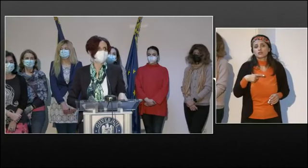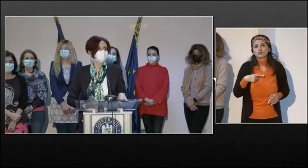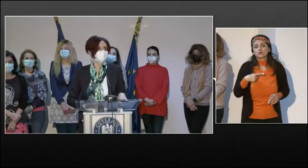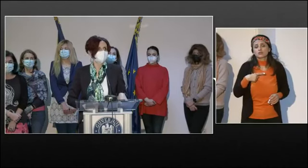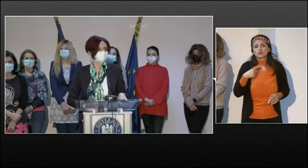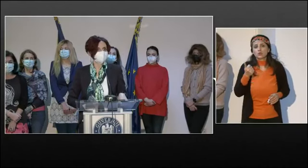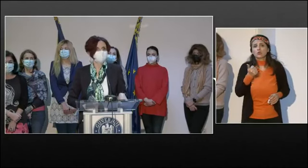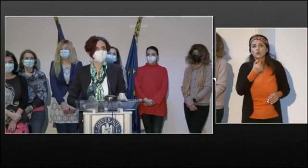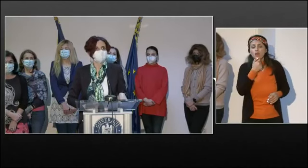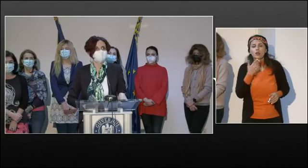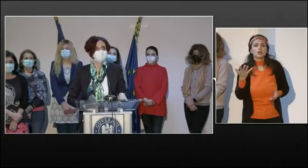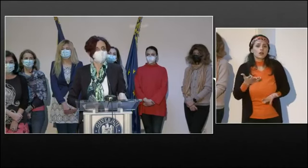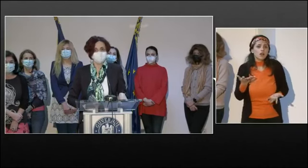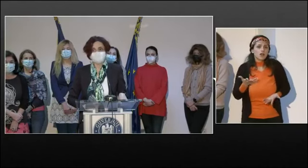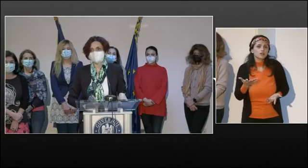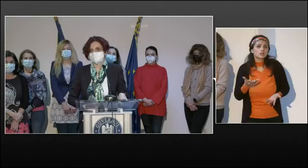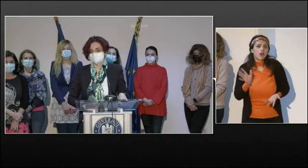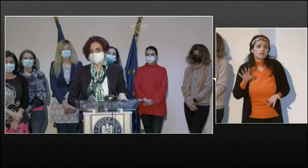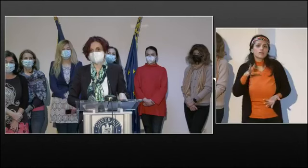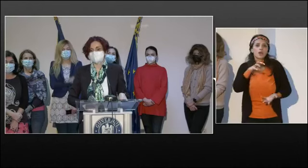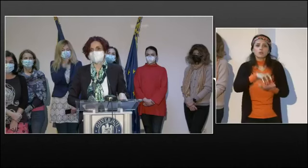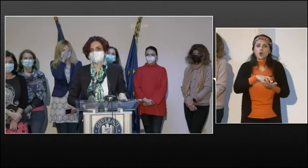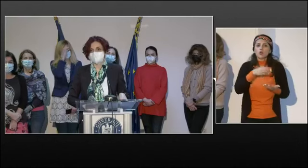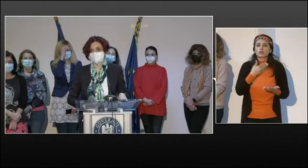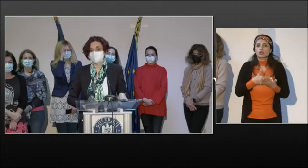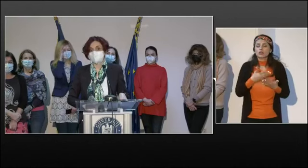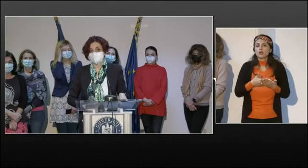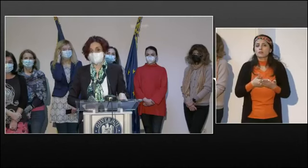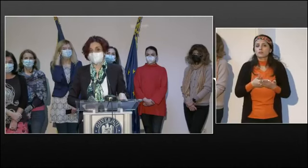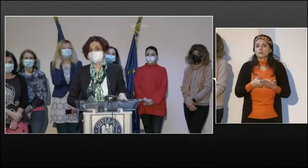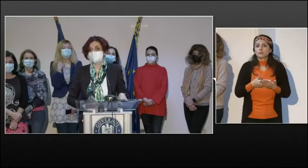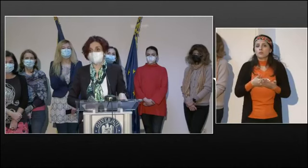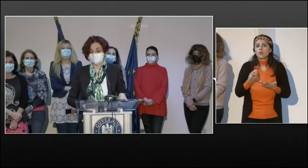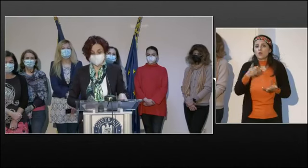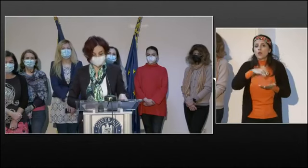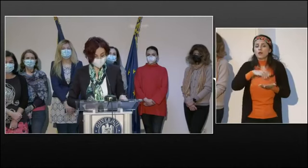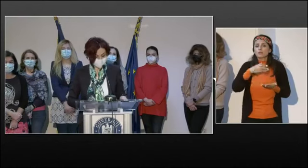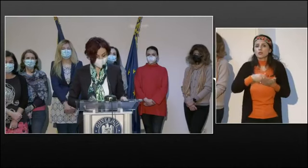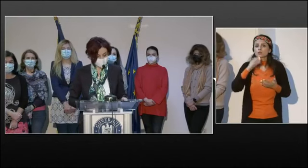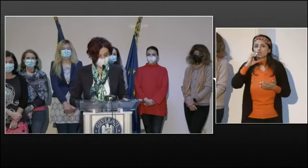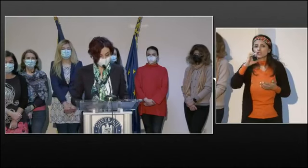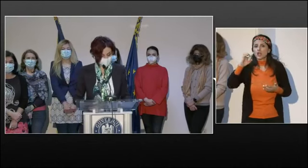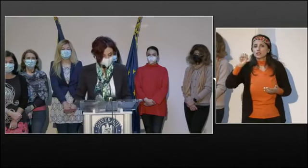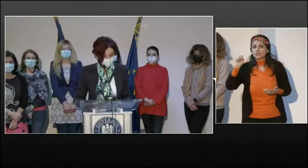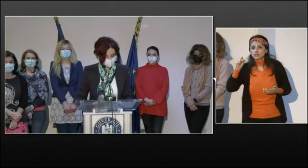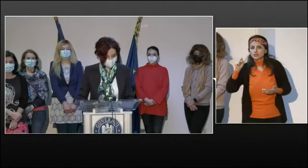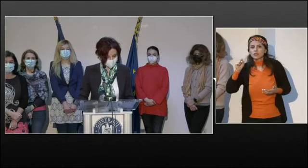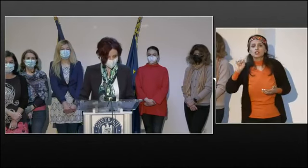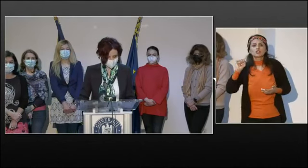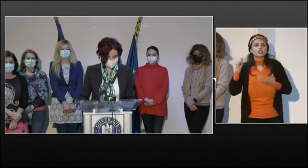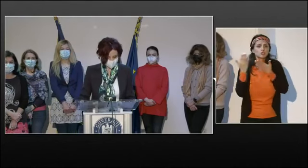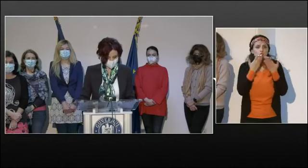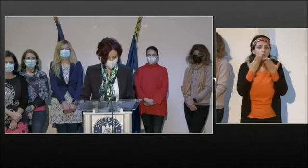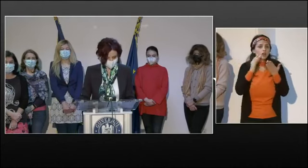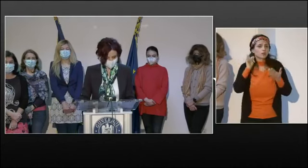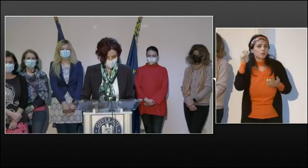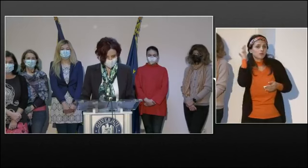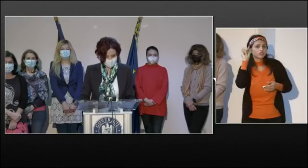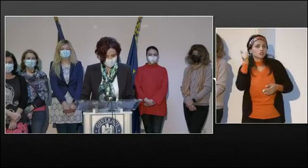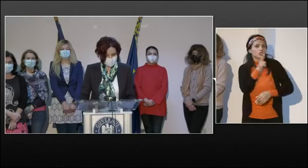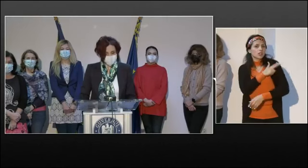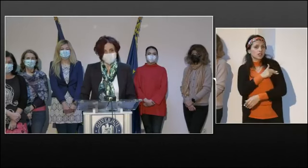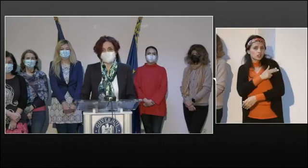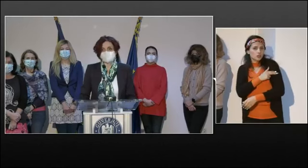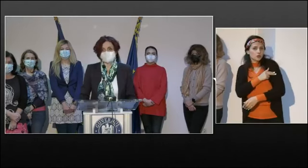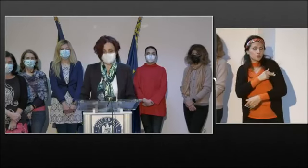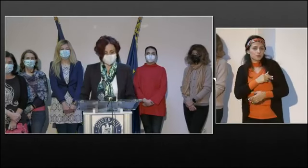cu care avem locuri dedicate pentru copiii cu CES in scoli si școli profesionale Ce licee